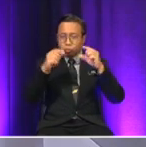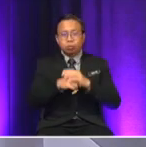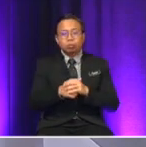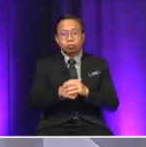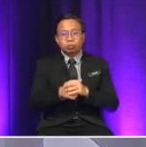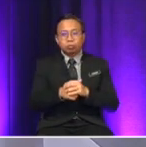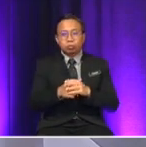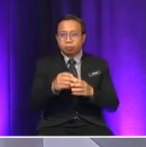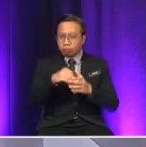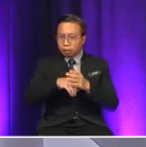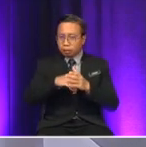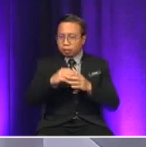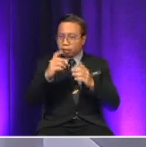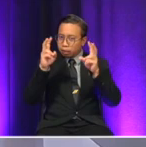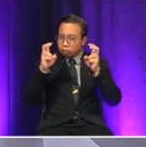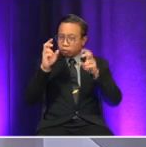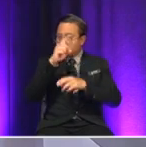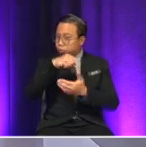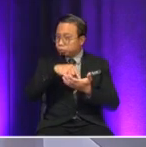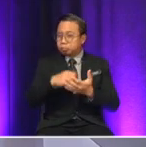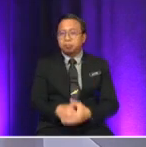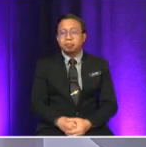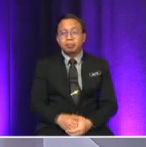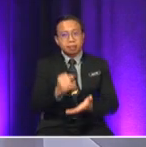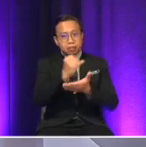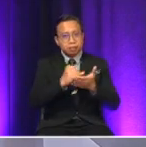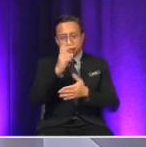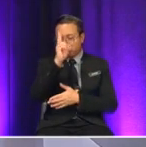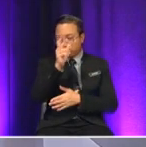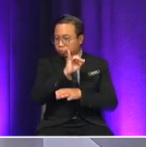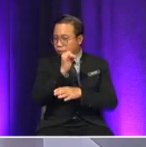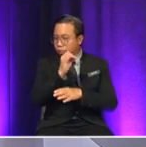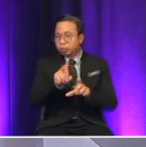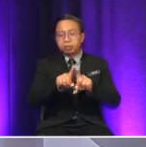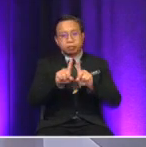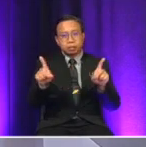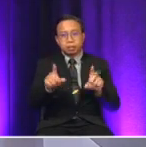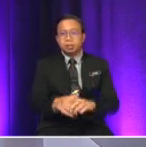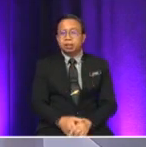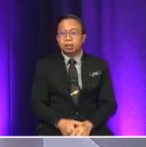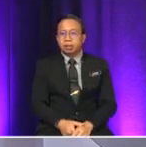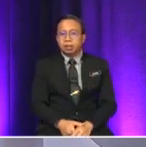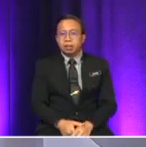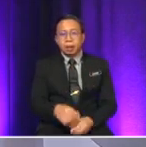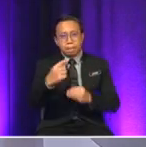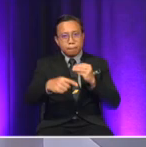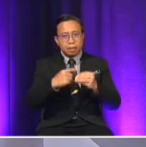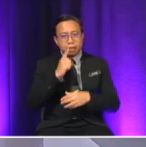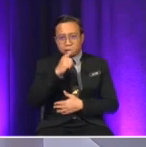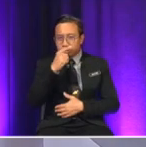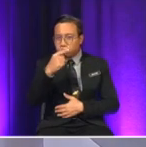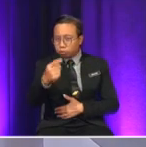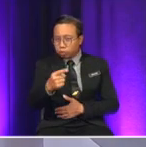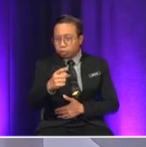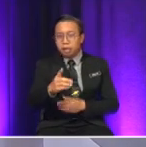pelajaran pendidikan awal kanak-kanak. Dan Cikgu sebutkan seni dan kreatif ni tak boleh pisahkan daripada kanak-kanak juga. Betul. Bila kita sebut tentang daya